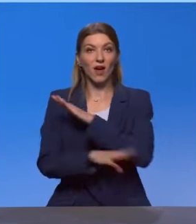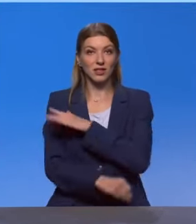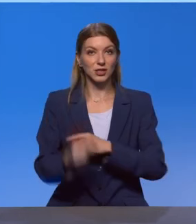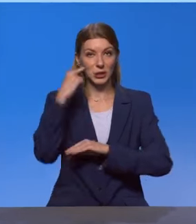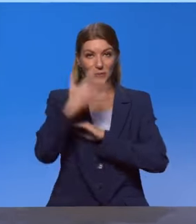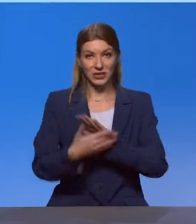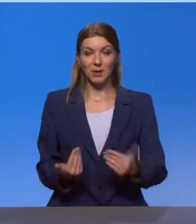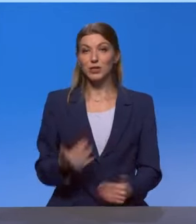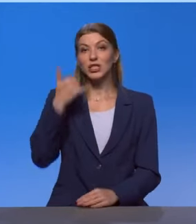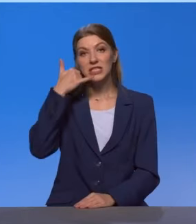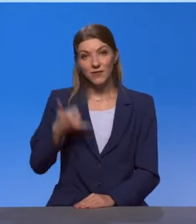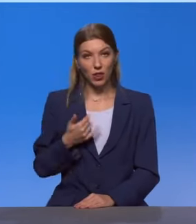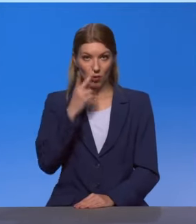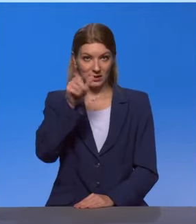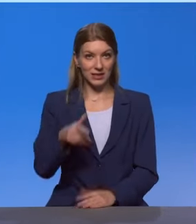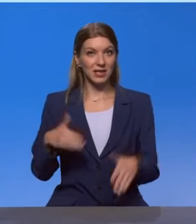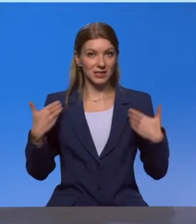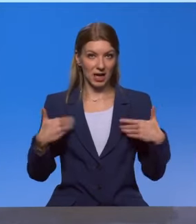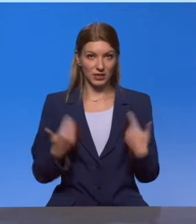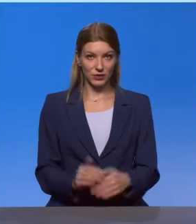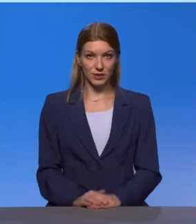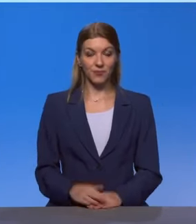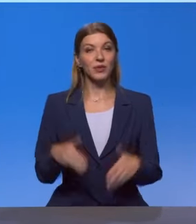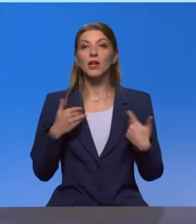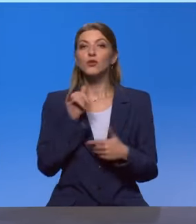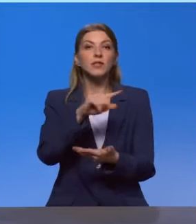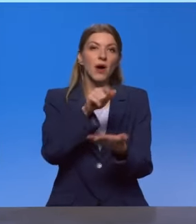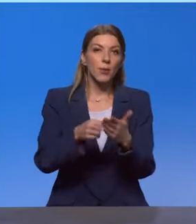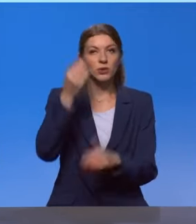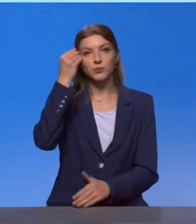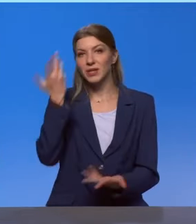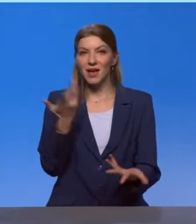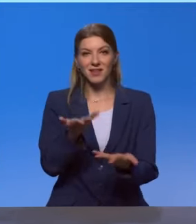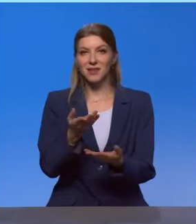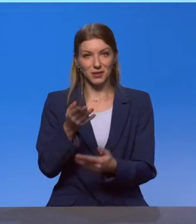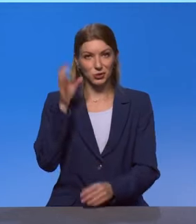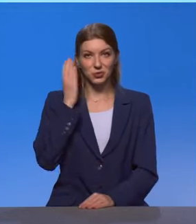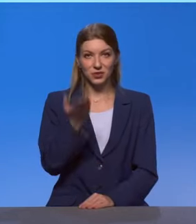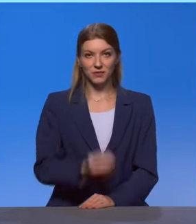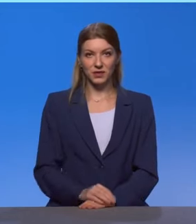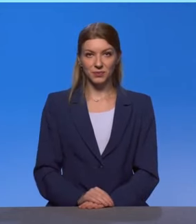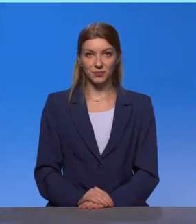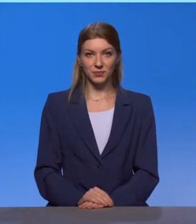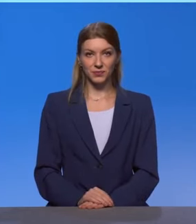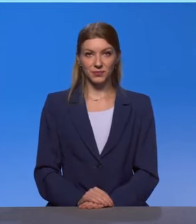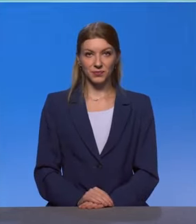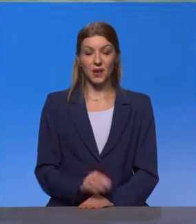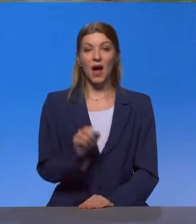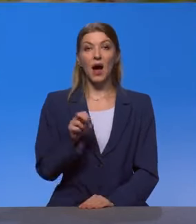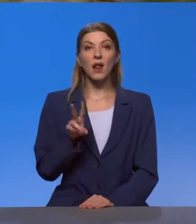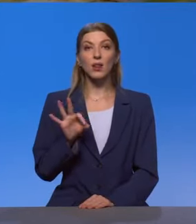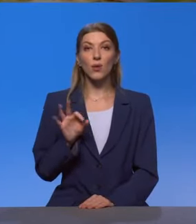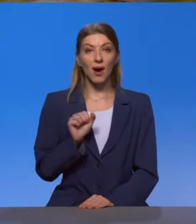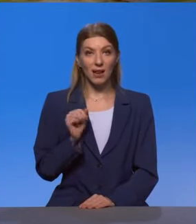здравствуйте. Здравствуйте. Да, у вас вопрос, мнение, слушаем, вы в эфире. Алло, Алексей, вот.